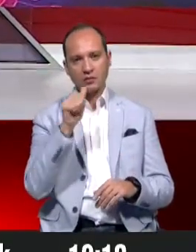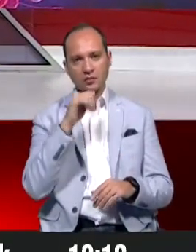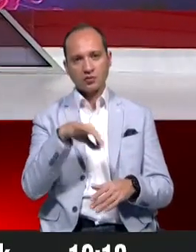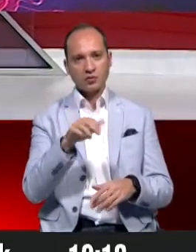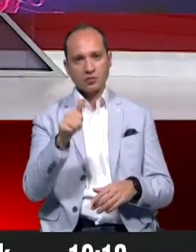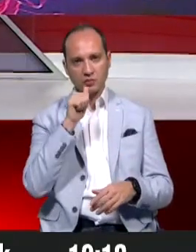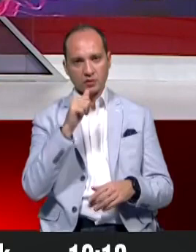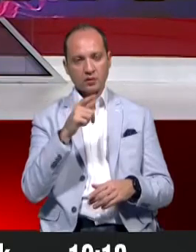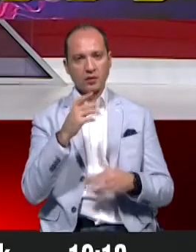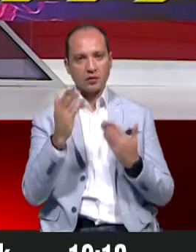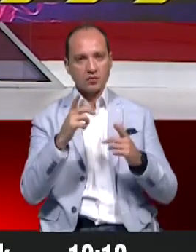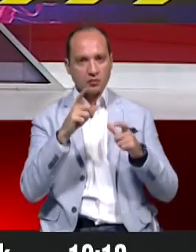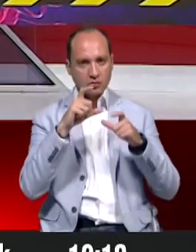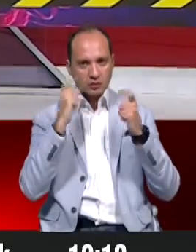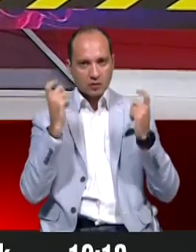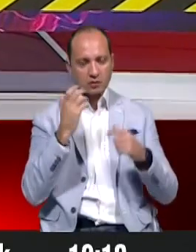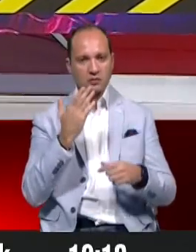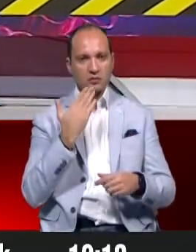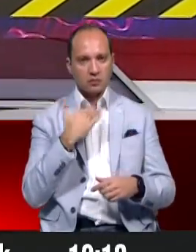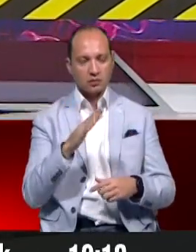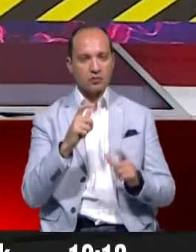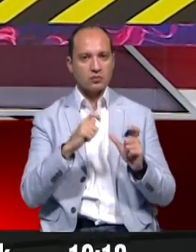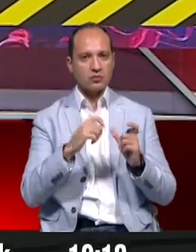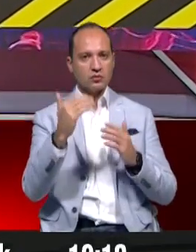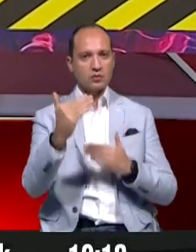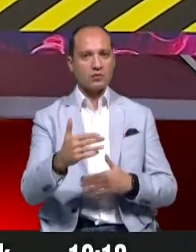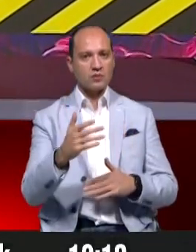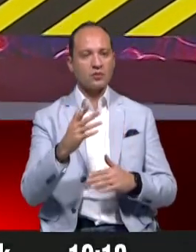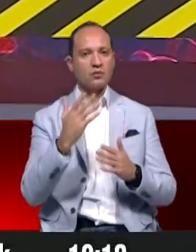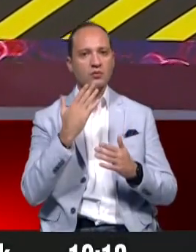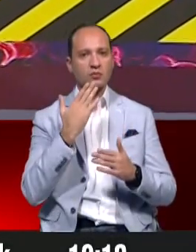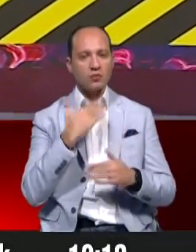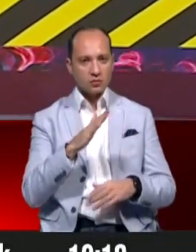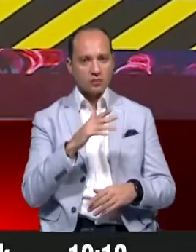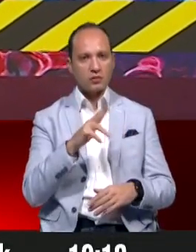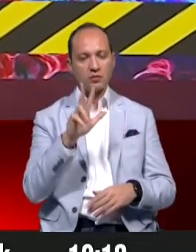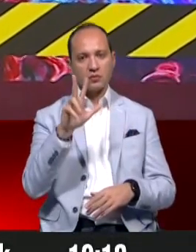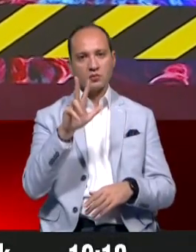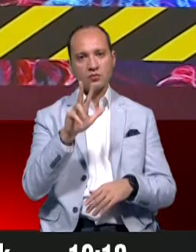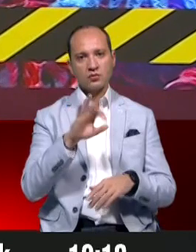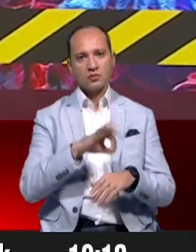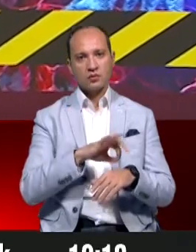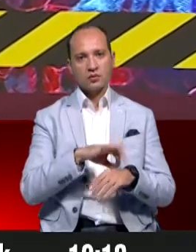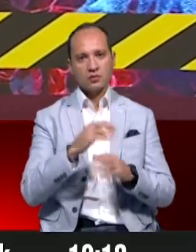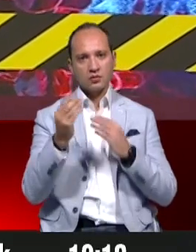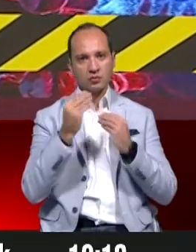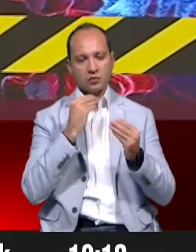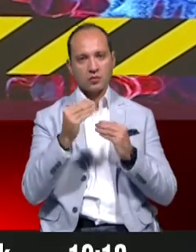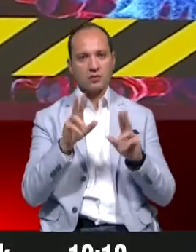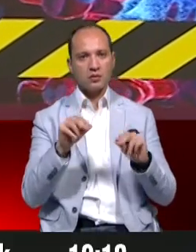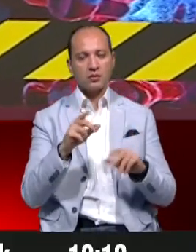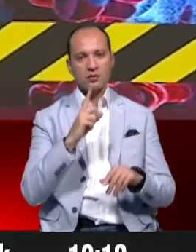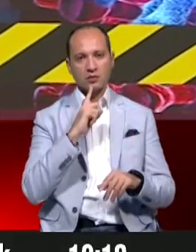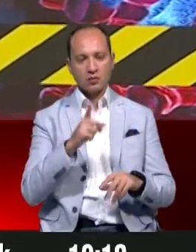içerken, çay içerken eğer yüzünüzde maske yoksa, sosyal mesafeyi de koruyamıyorsanız 3 dakikalık bir